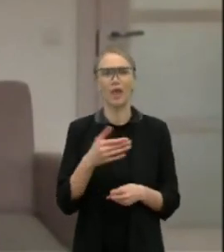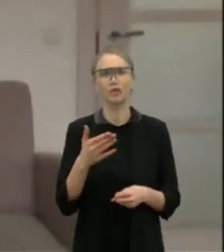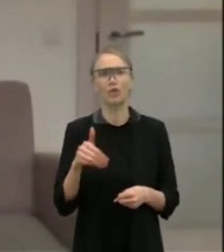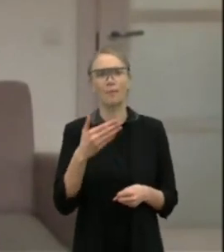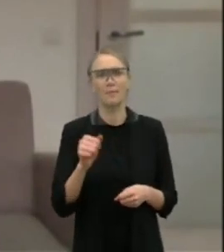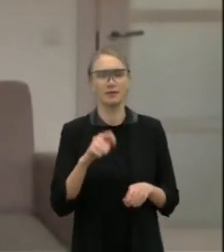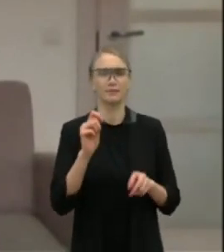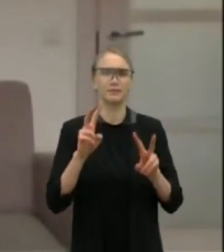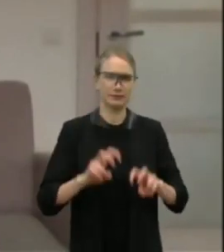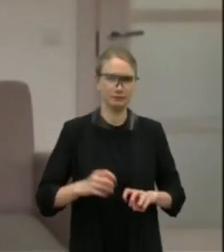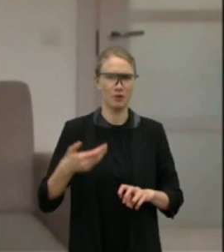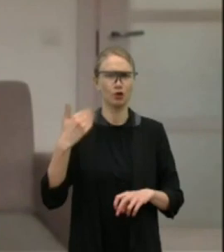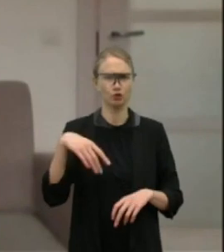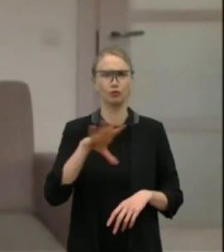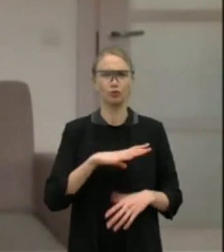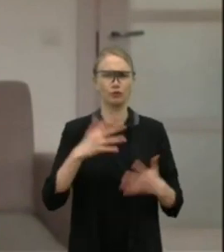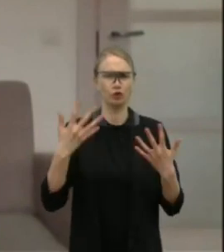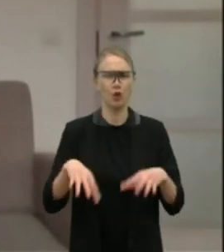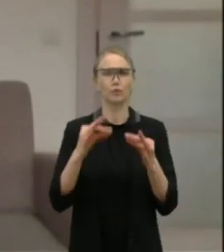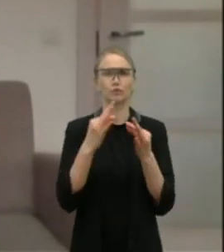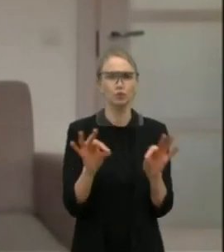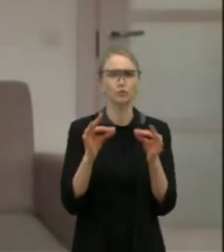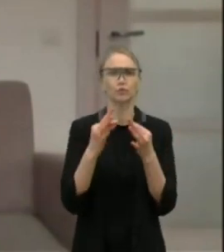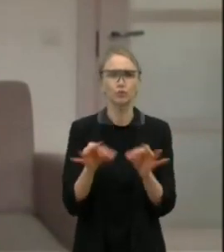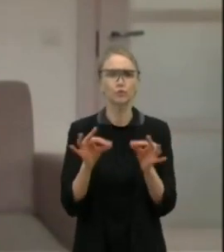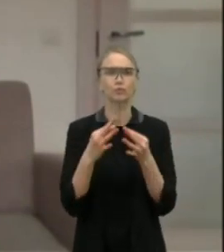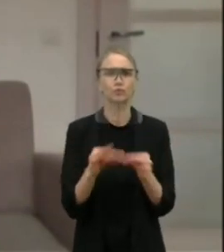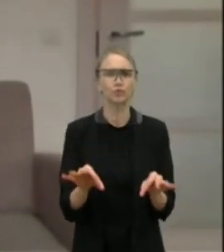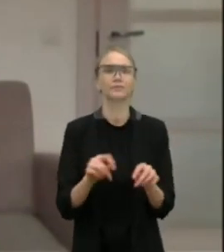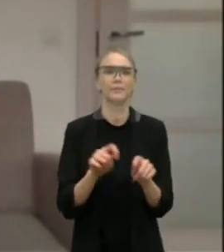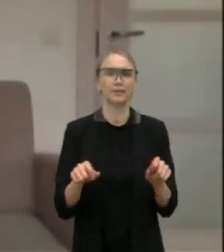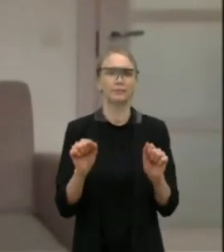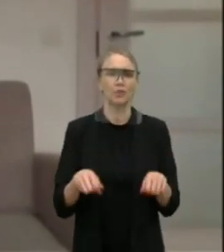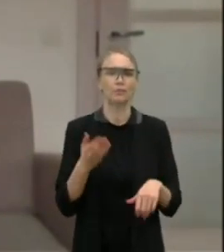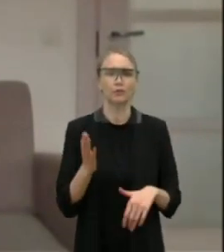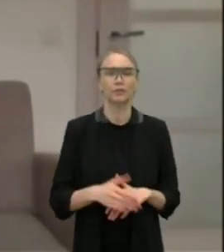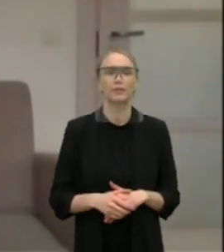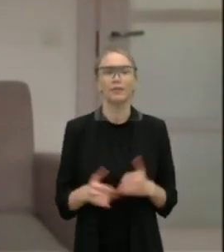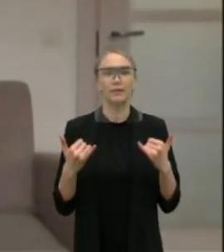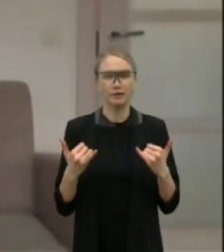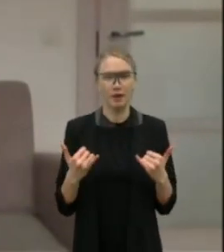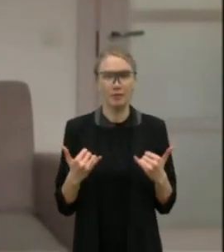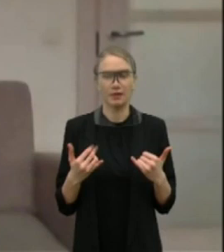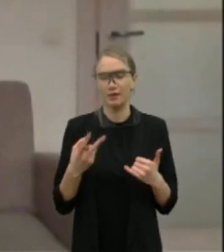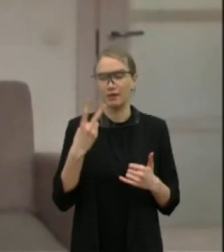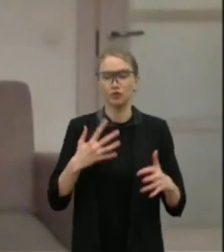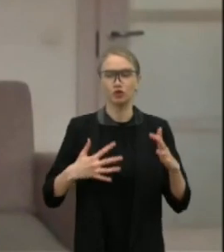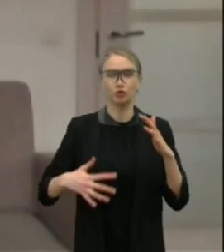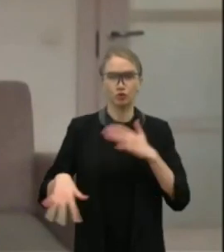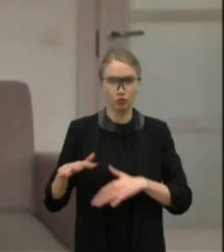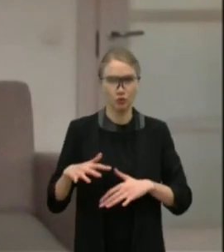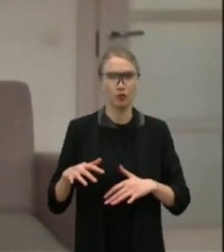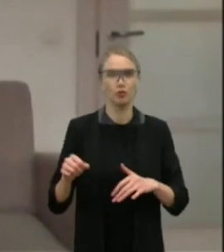mes irgi jau anksčiau siūlėm, kad tai turėtų būti pradėta. Ir dabartinė situacija, kaip